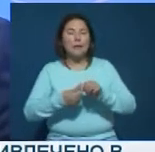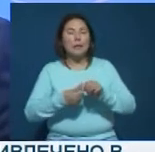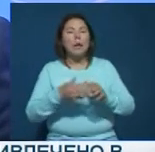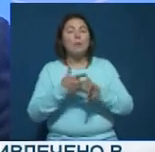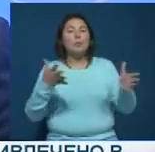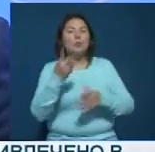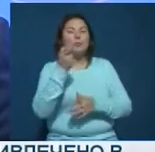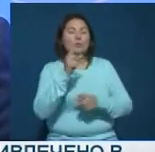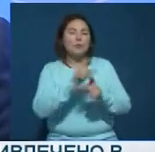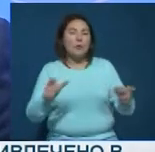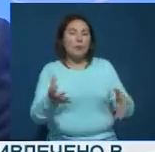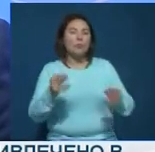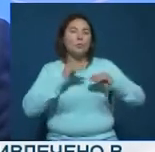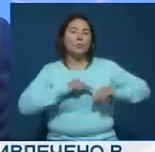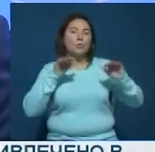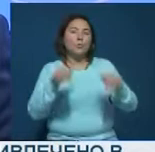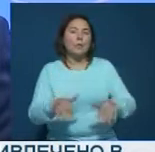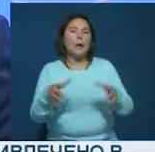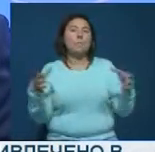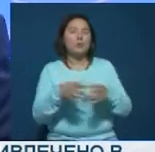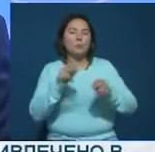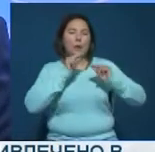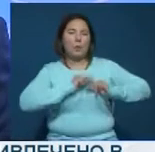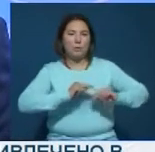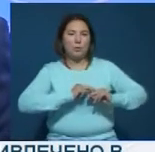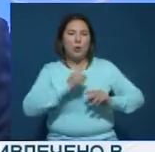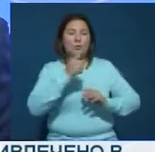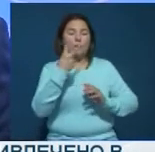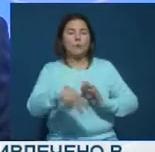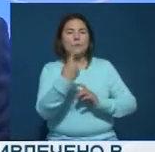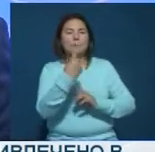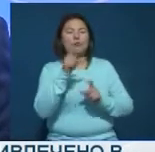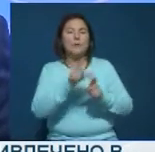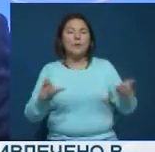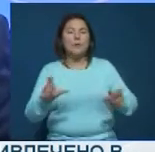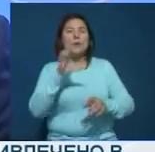Свыше 200 человек трудоустроены на общественные работы, 121